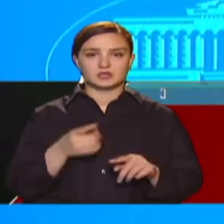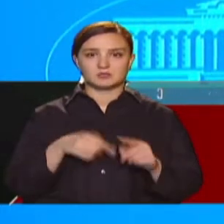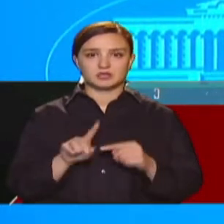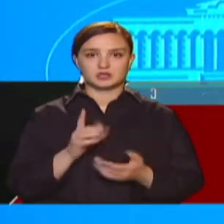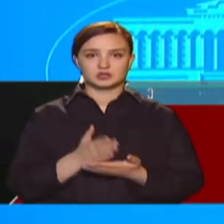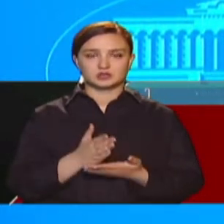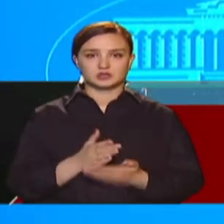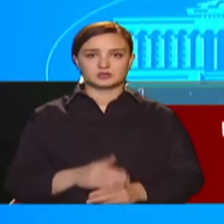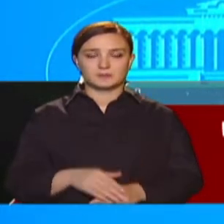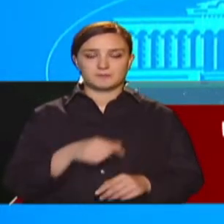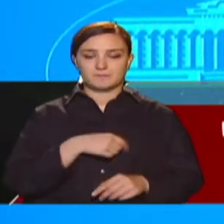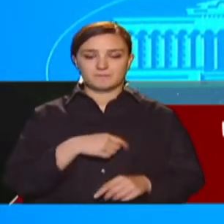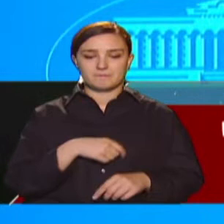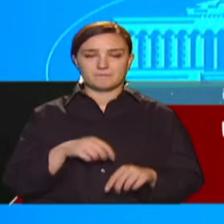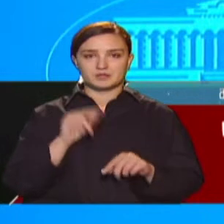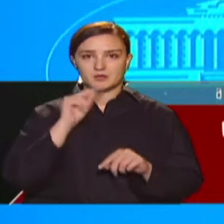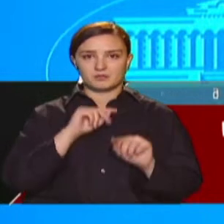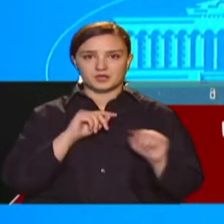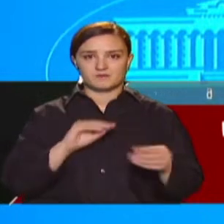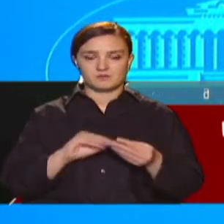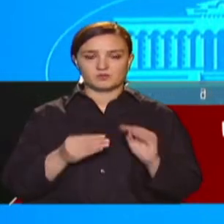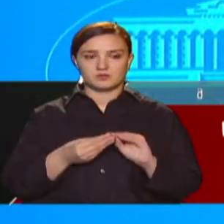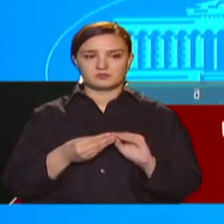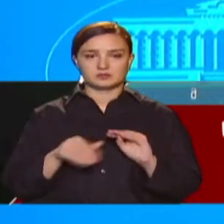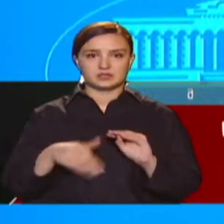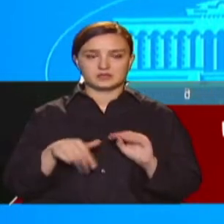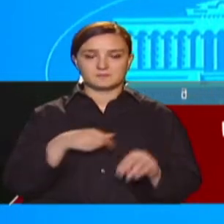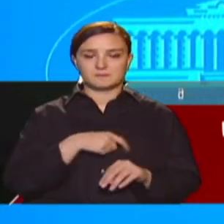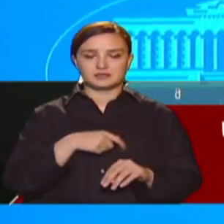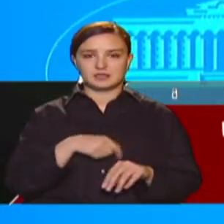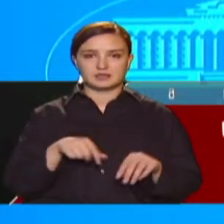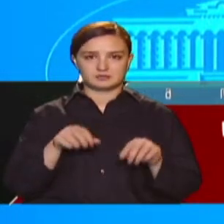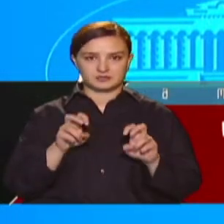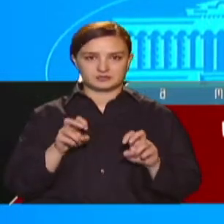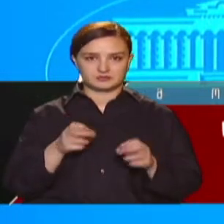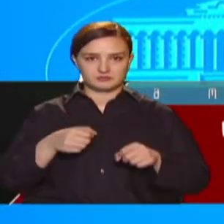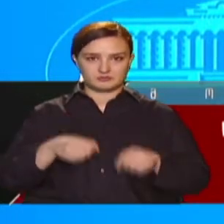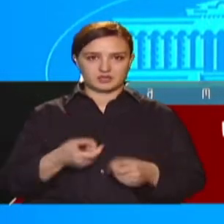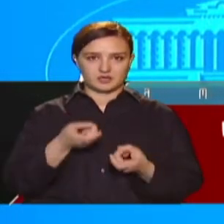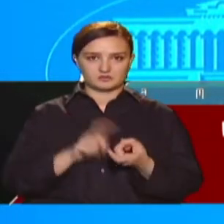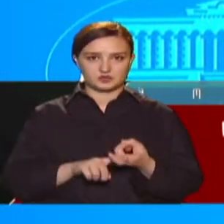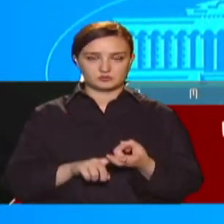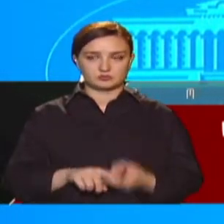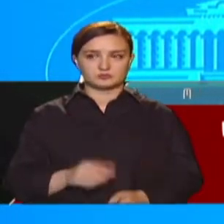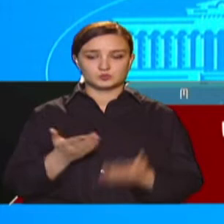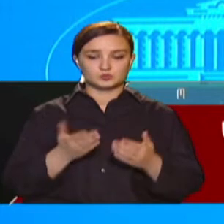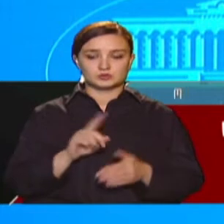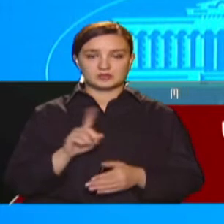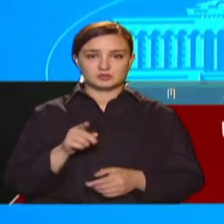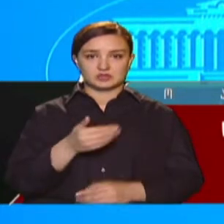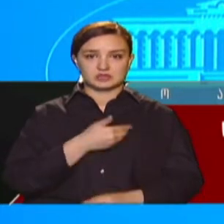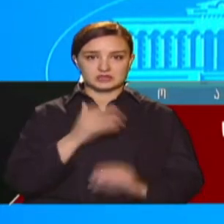რომ მანდატებს აბრალებენ იმ პრობლემას, რომელიც არ არის მანდატებთან დაკავშირებული. Შენ თუ რამე სერიოზულად